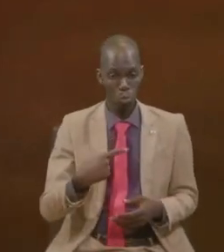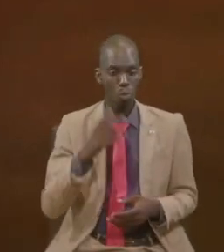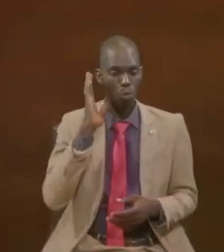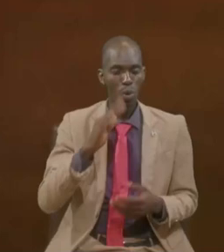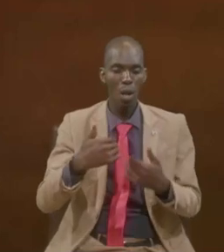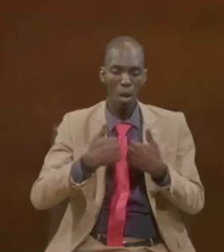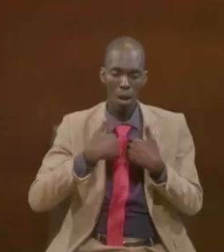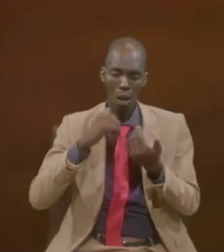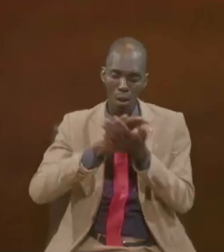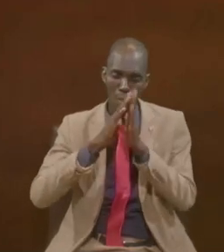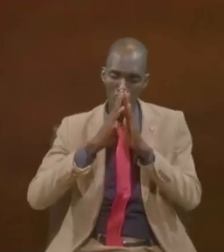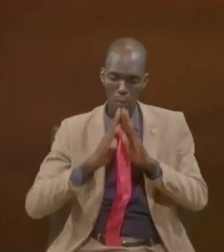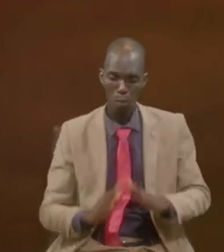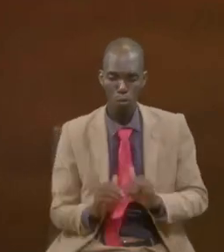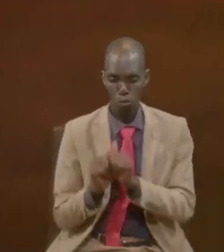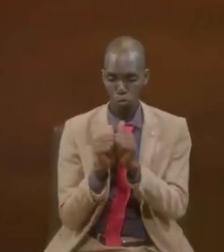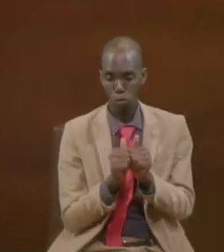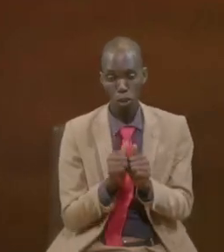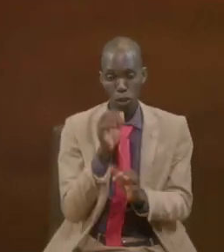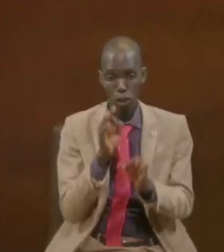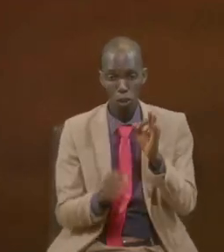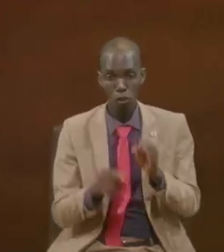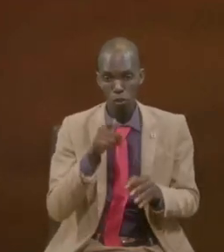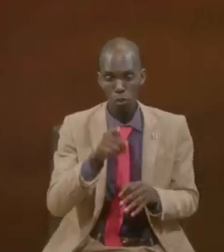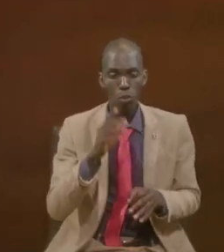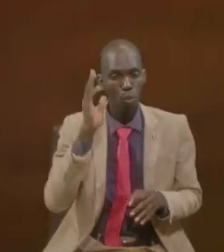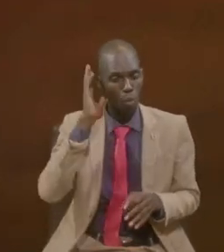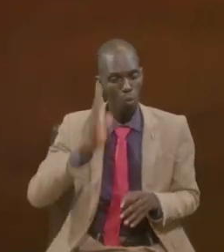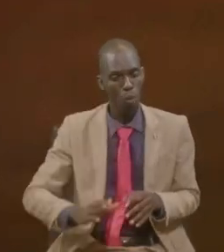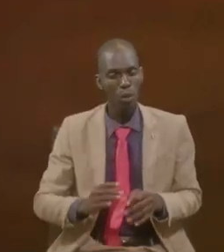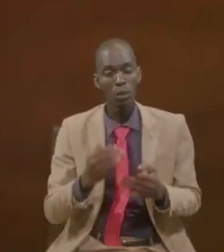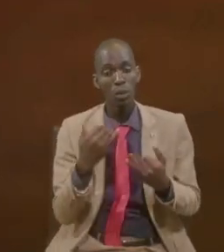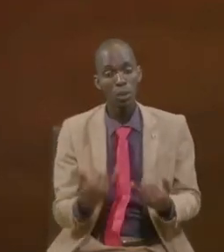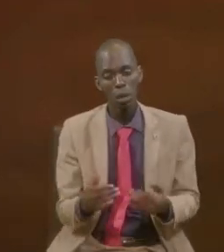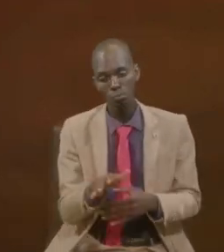ça. Nous serons en paix avec toi si tu peux compromettre.